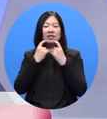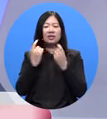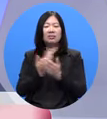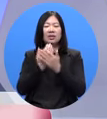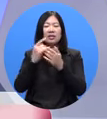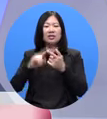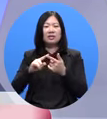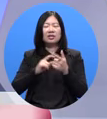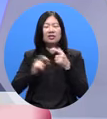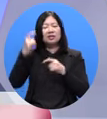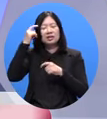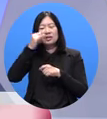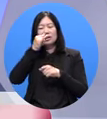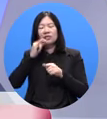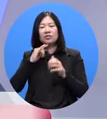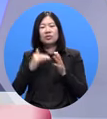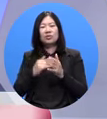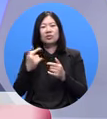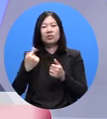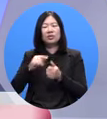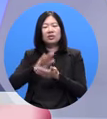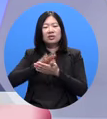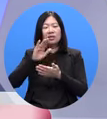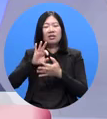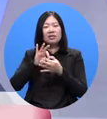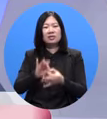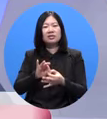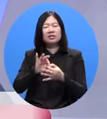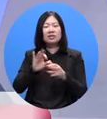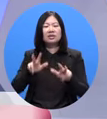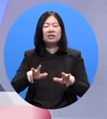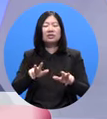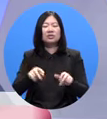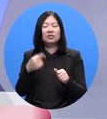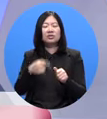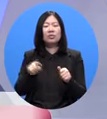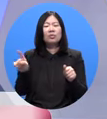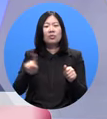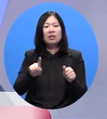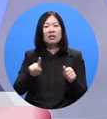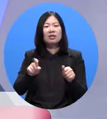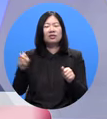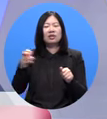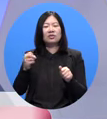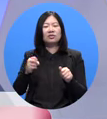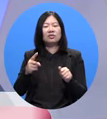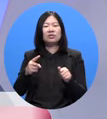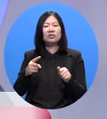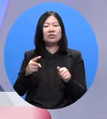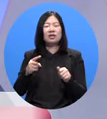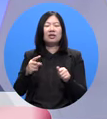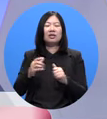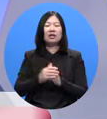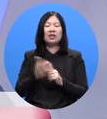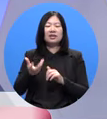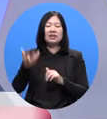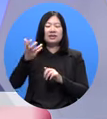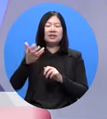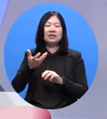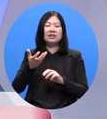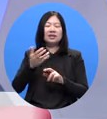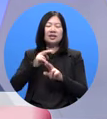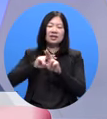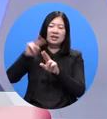발전으로 또 생각하고, 거기다가 교육열이 대지고 하면서, 지금은 교육이 자꾸 계층 이동의 사닥다리로만 인식이 되거든요. 네.